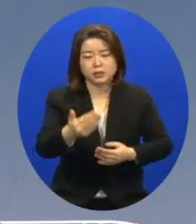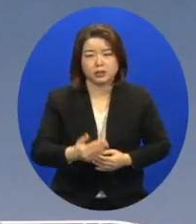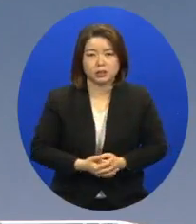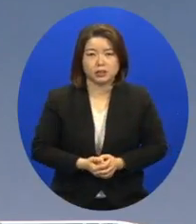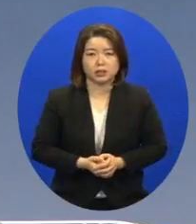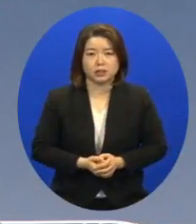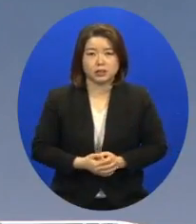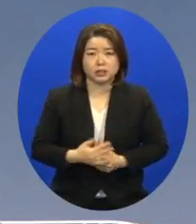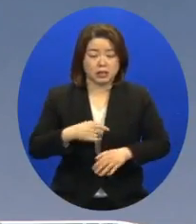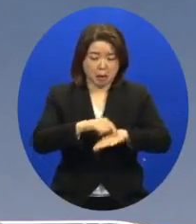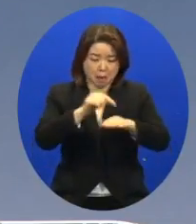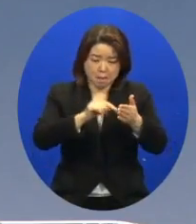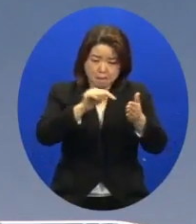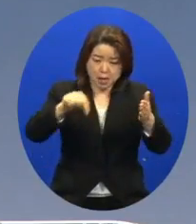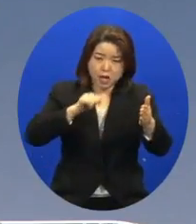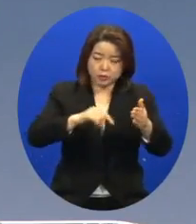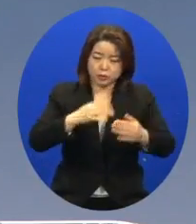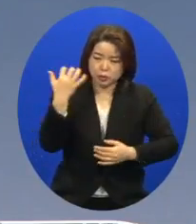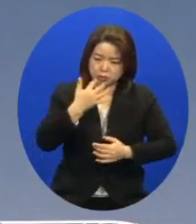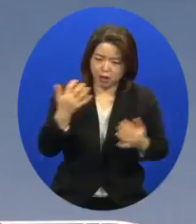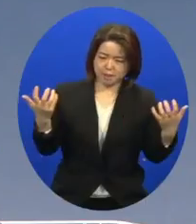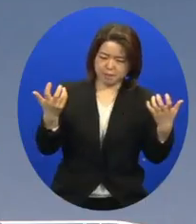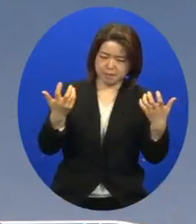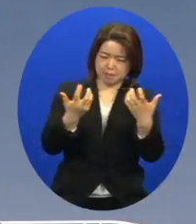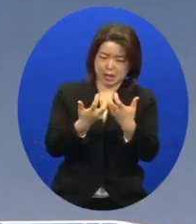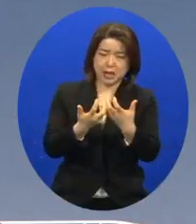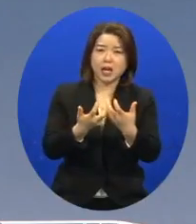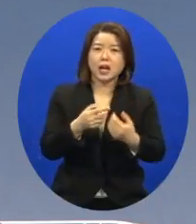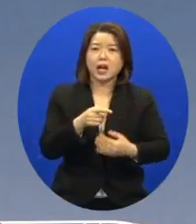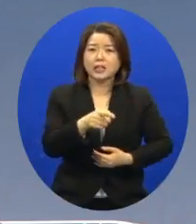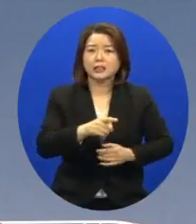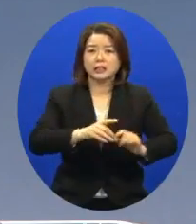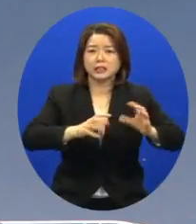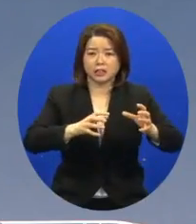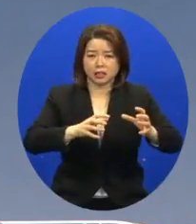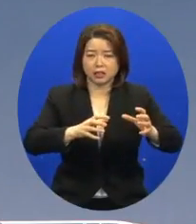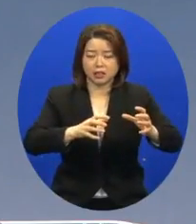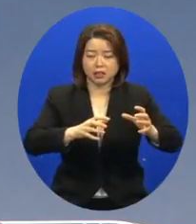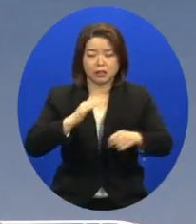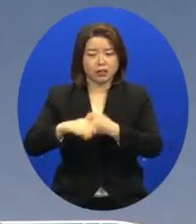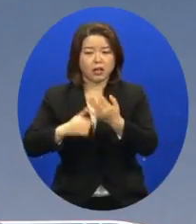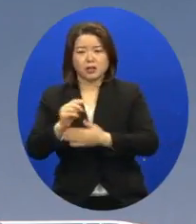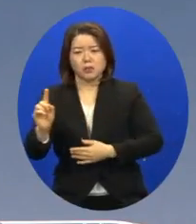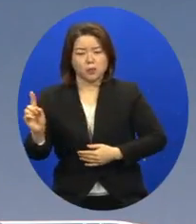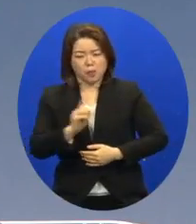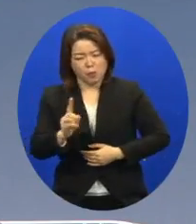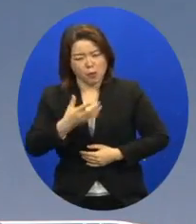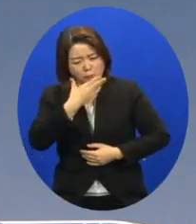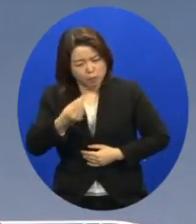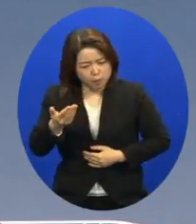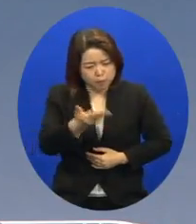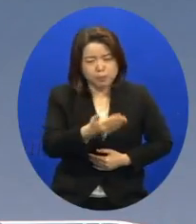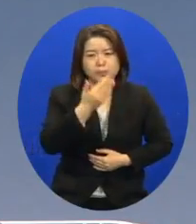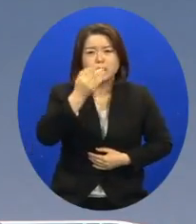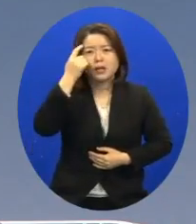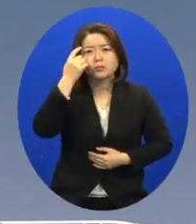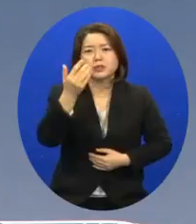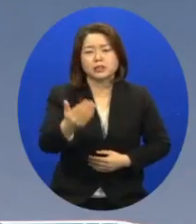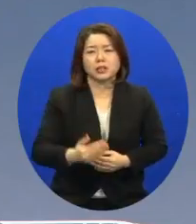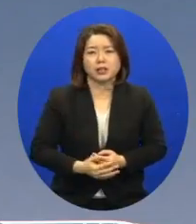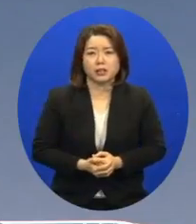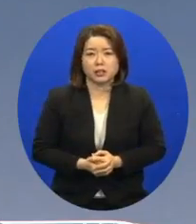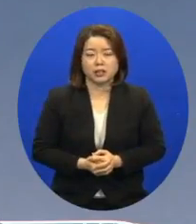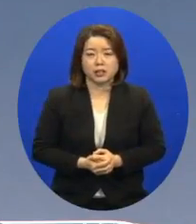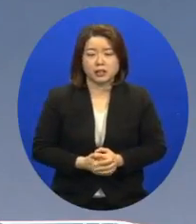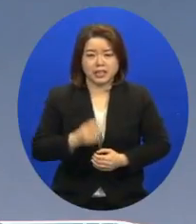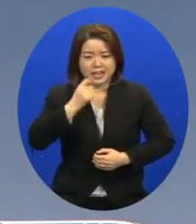마음에는 음란 으로 가득한 그 나라를 하나님이 어떻게 복을 주실 수 있겠습니까 무기가